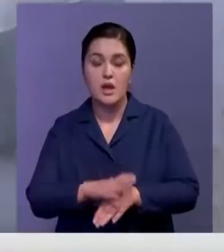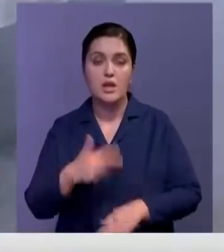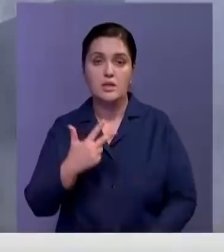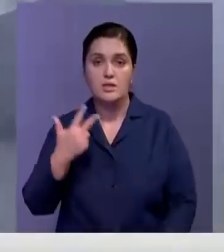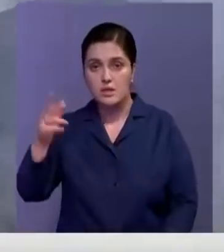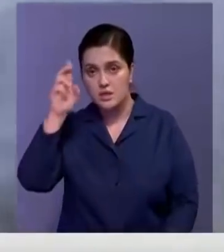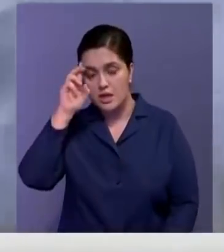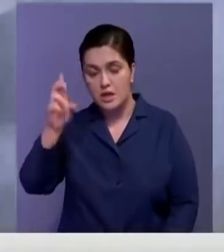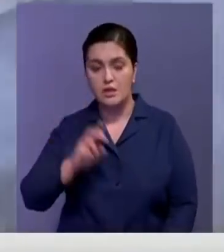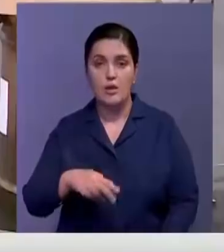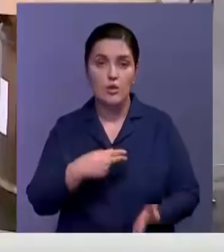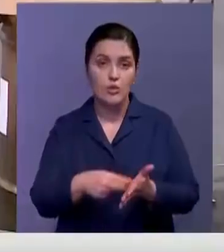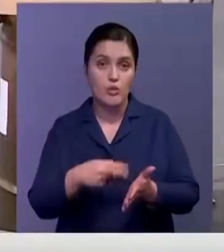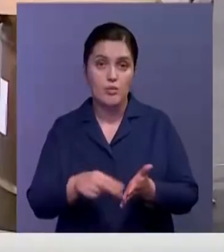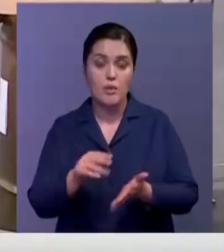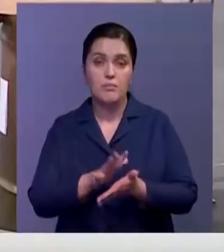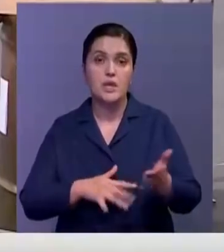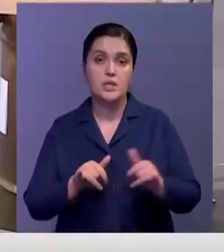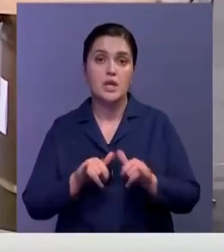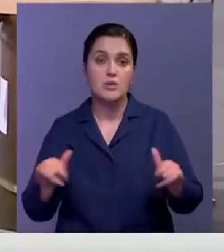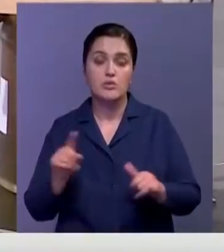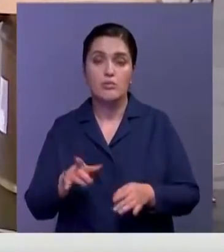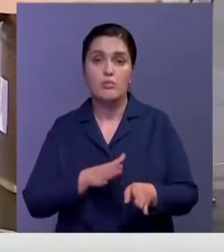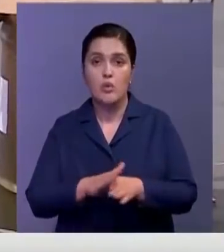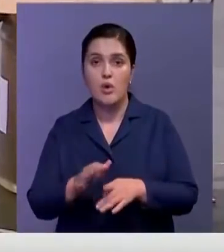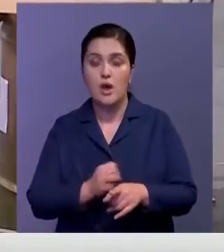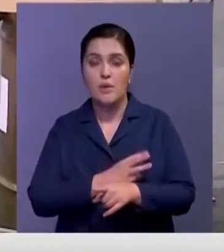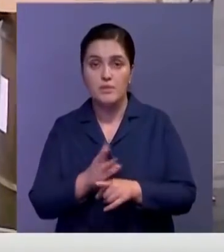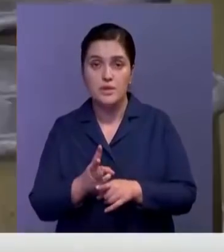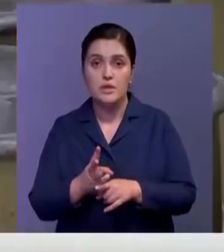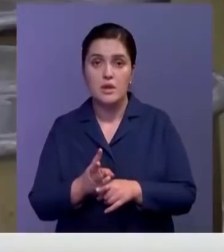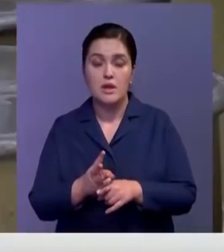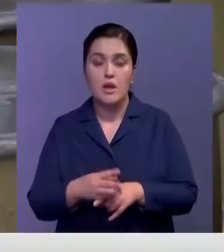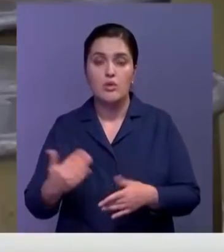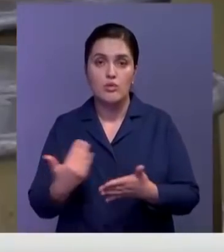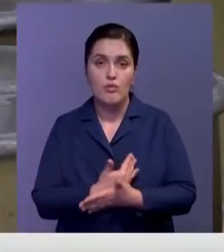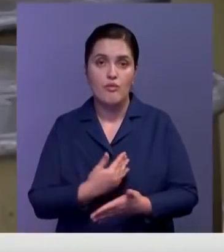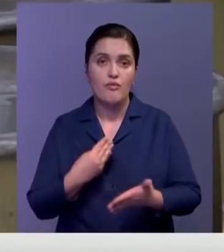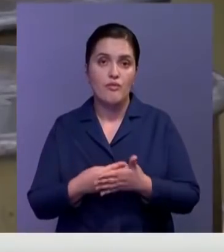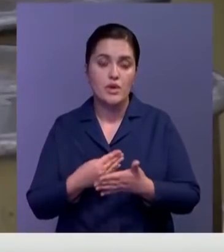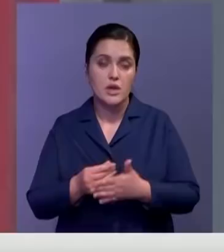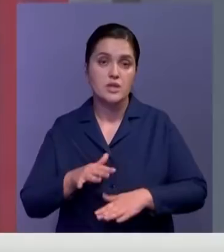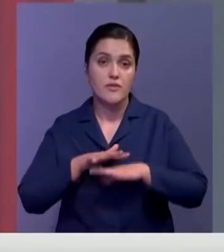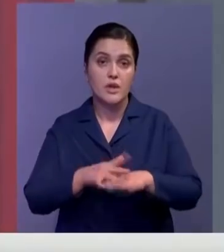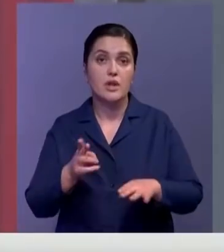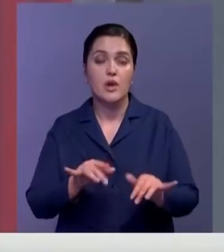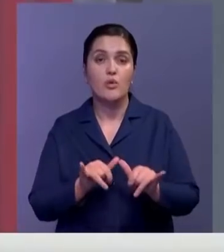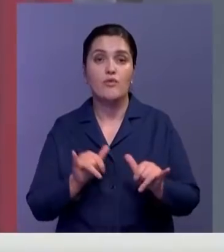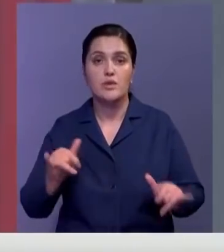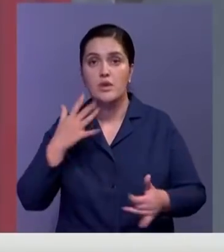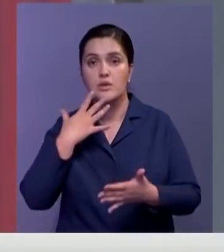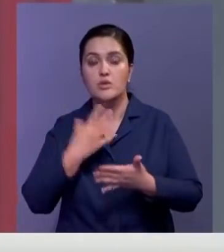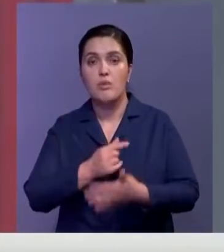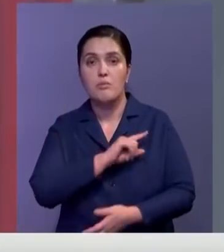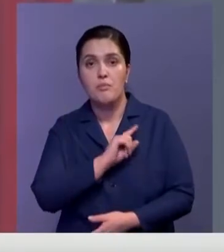чтобы полностью его обеспечить, потребовались новые финансовые вливания. Для увеличения собственных мощностей и повышения конкурентоспособности на